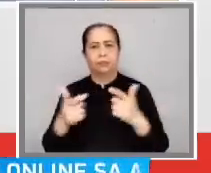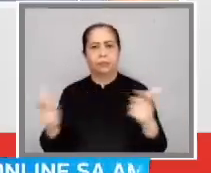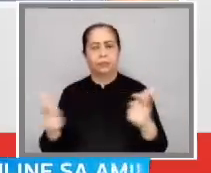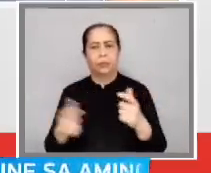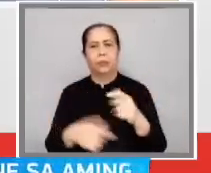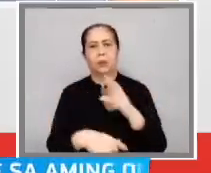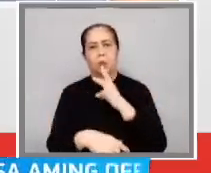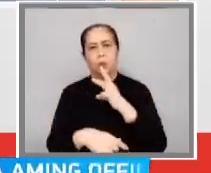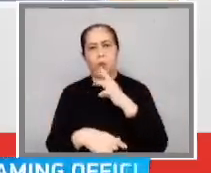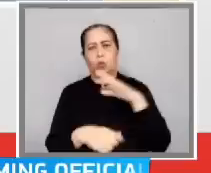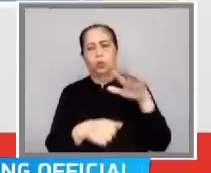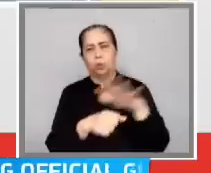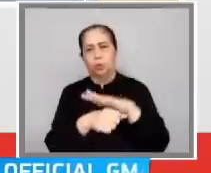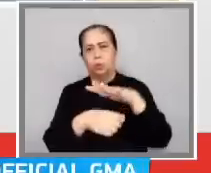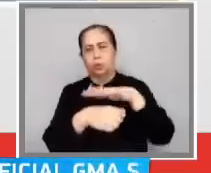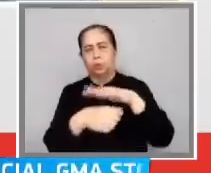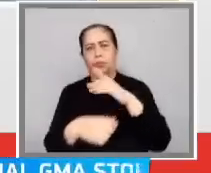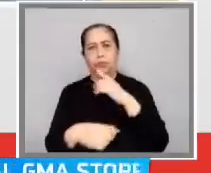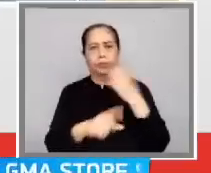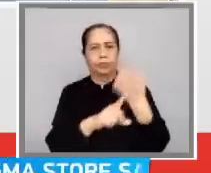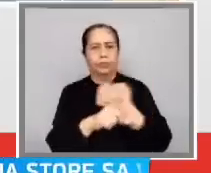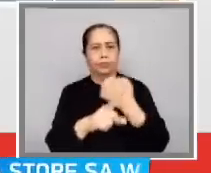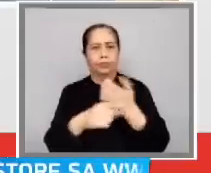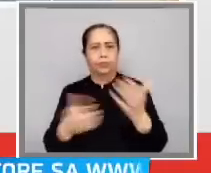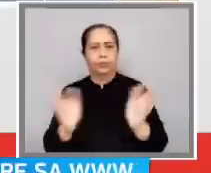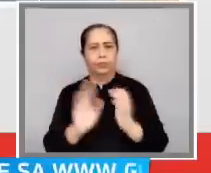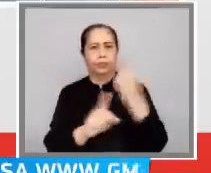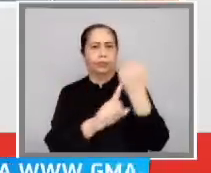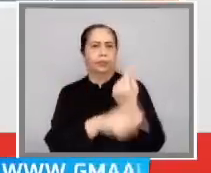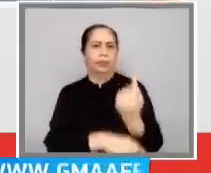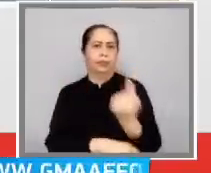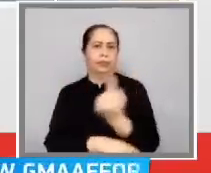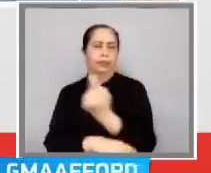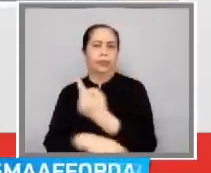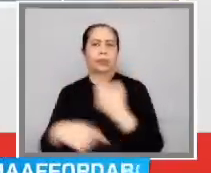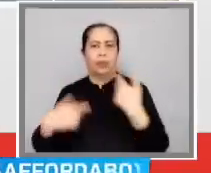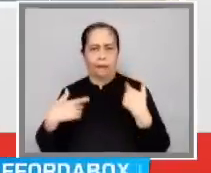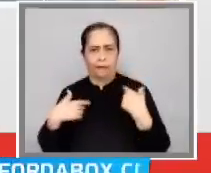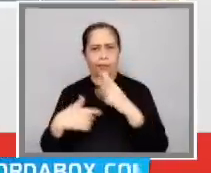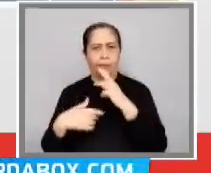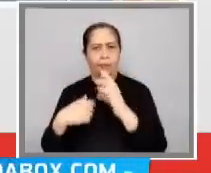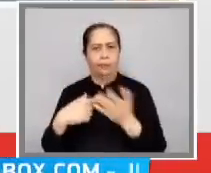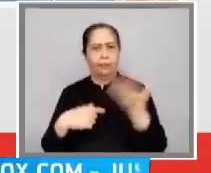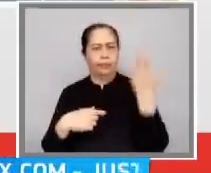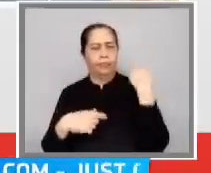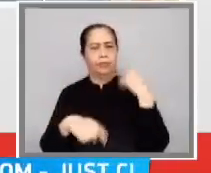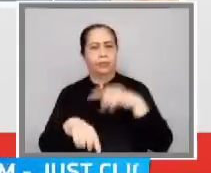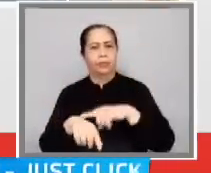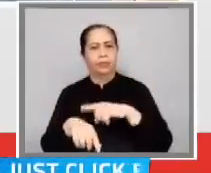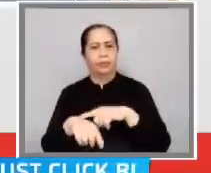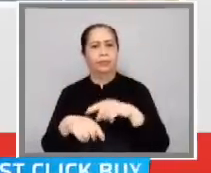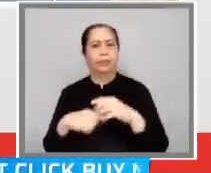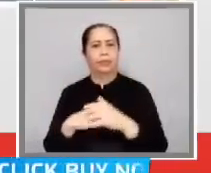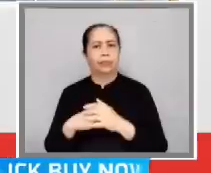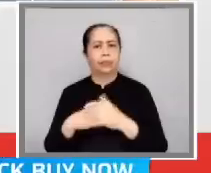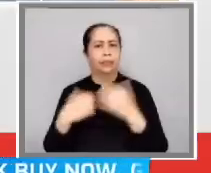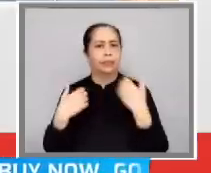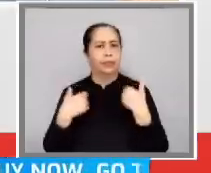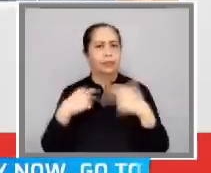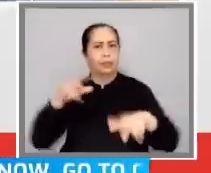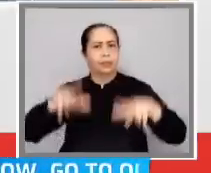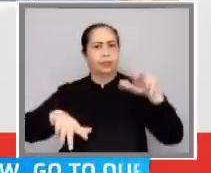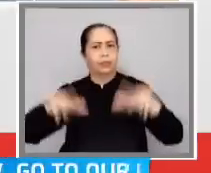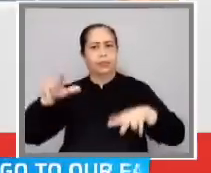na puno ng tubig. Bawat tindahan dyan meron dito. Nung isang araw na dumatay dito sa area, medyo nagpanik yung